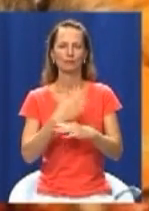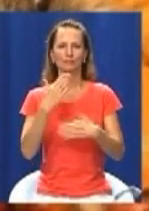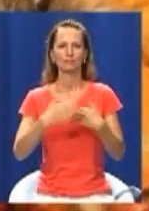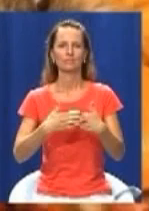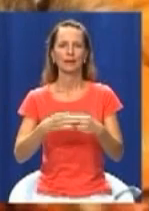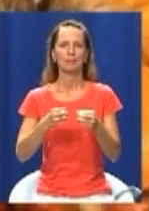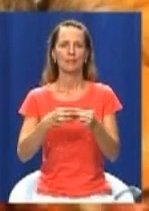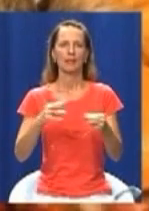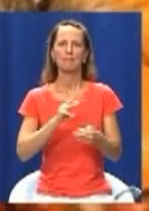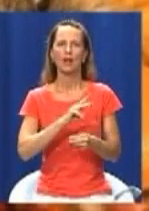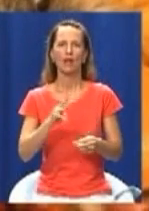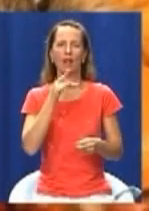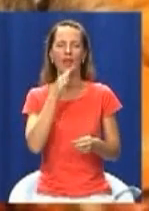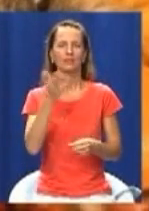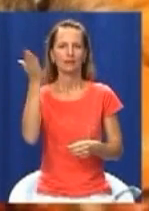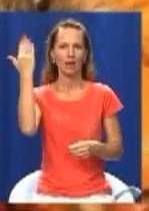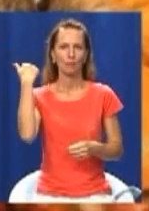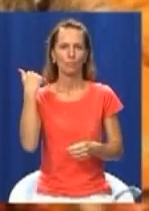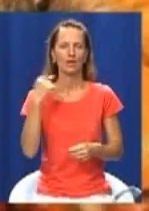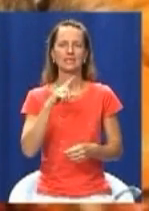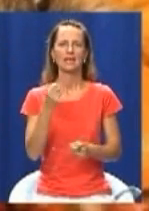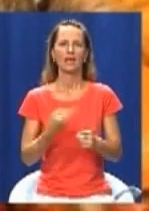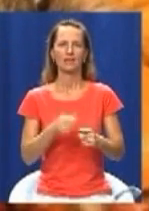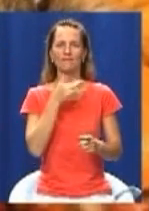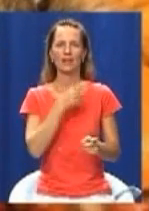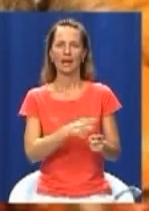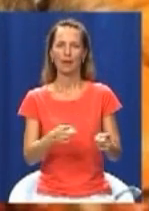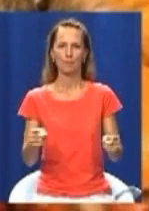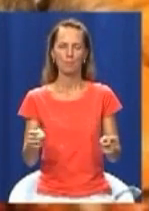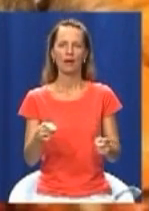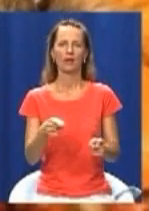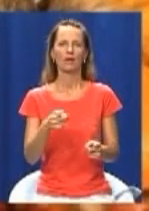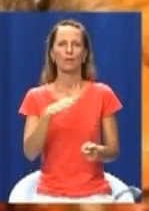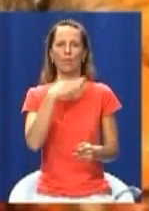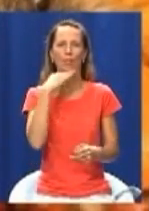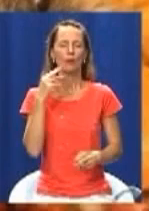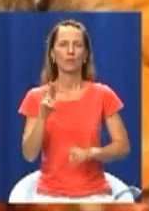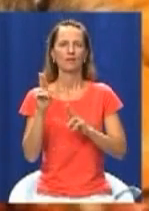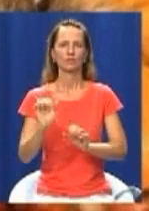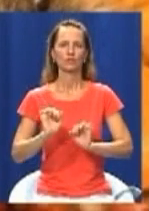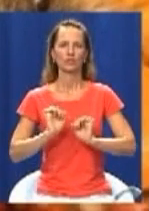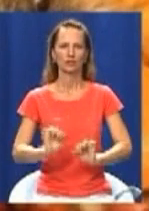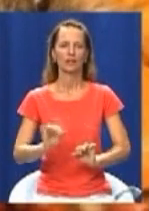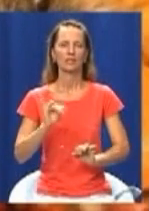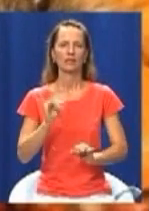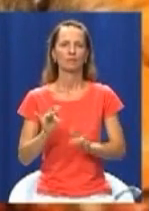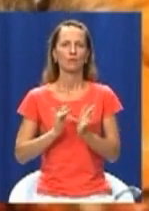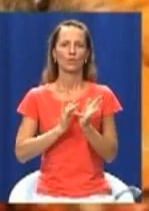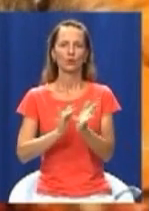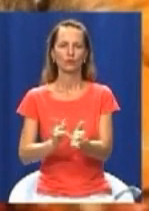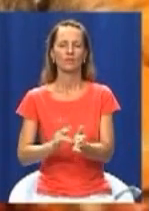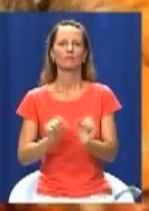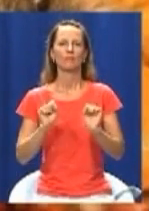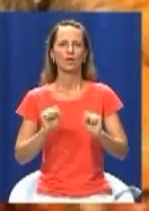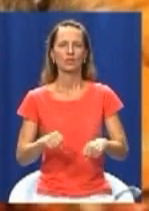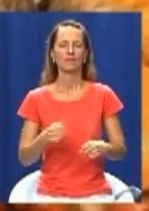приблизно 15 мільйонів років тому. За цей час їм доводилося багато полювати, захищатися та подорожувати.